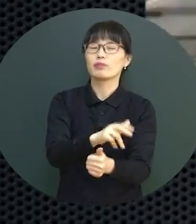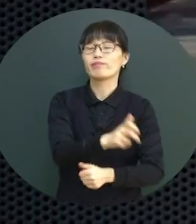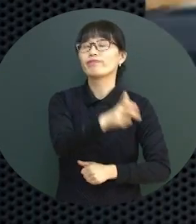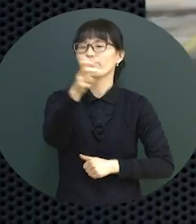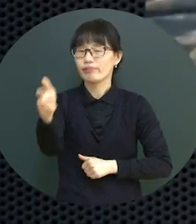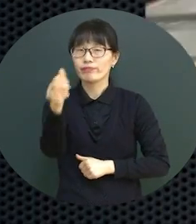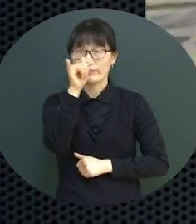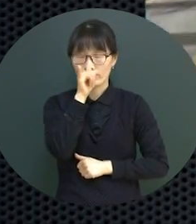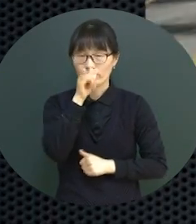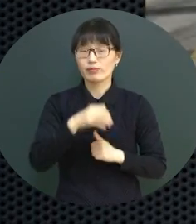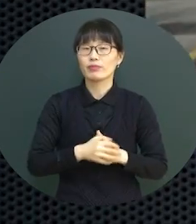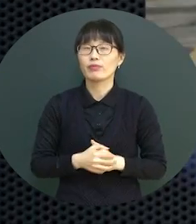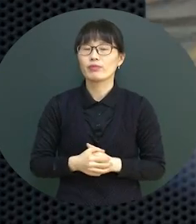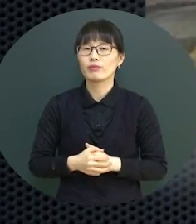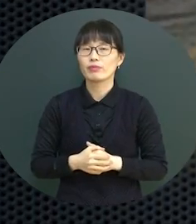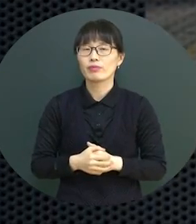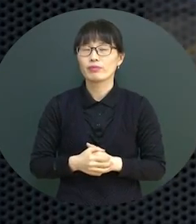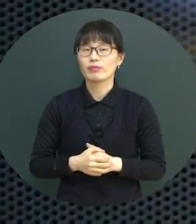공원묘지로 향합니다.